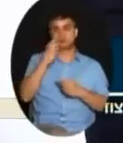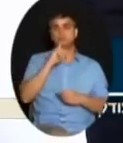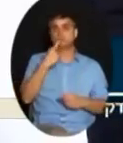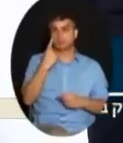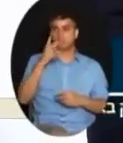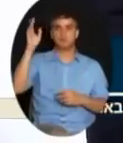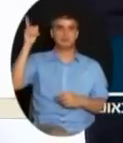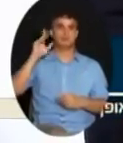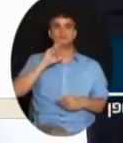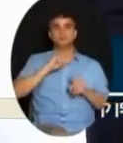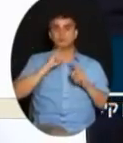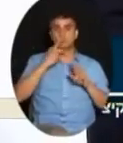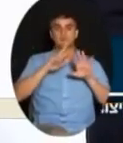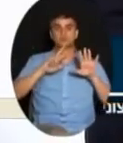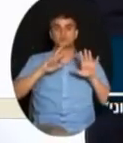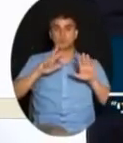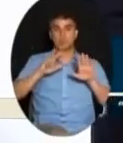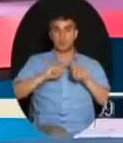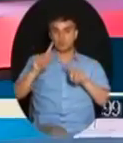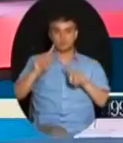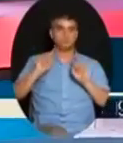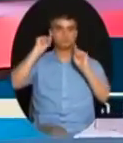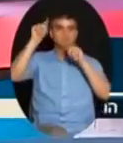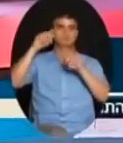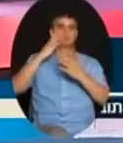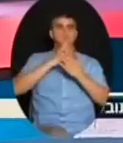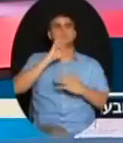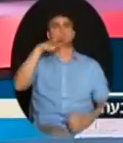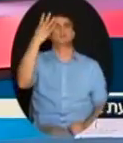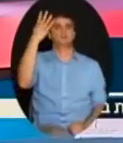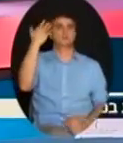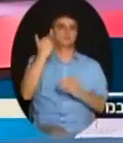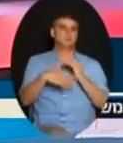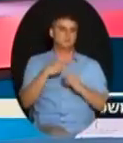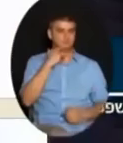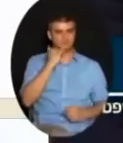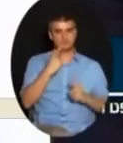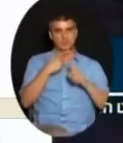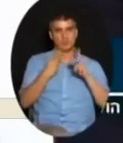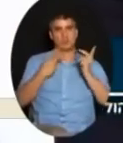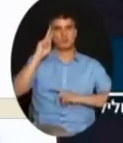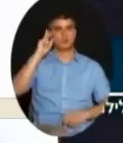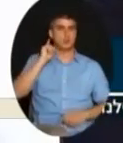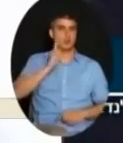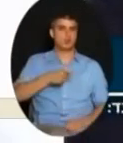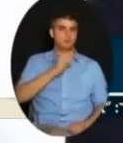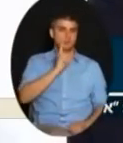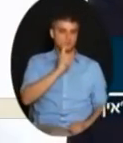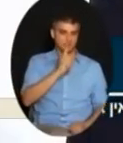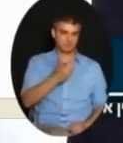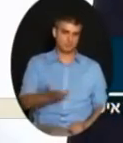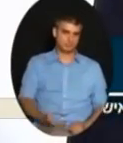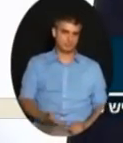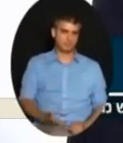שנה ושמונה חודשים. בדיוק, וזה הגיע לכדי 4 שנים בסופו של דבר. כן, שלשול אותו עונס, אבל אני, את